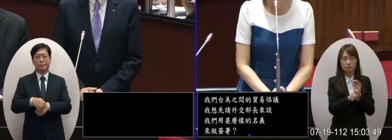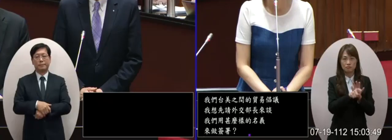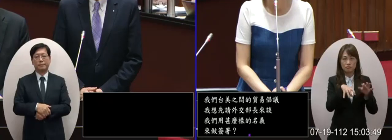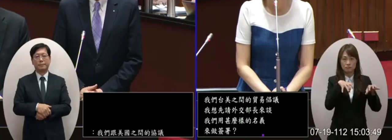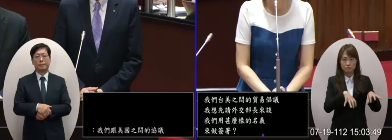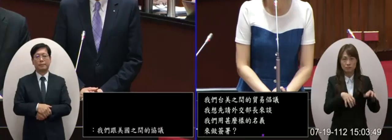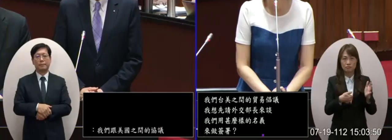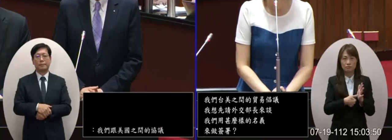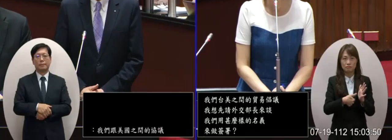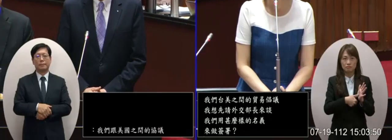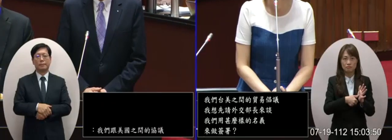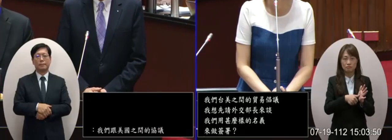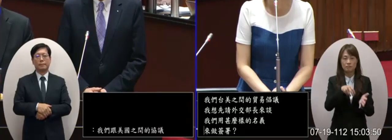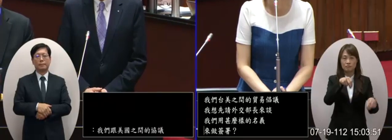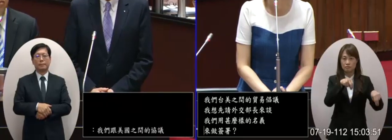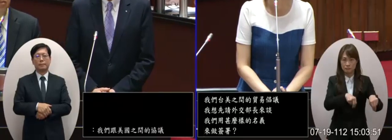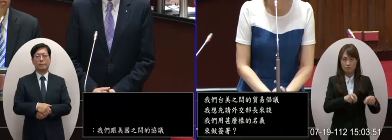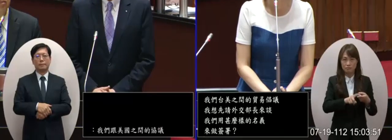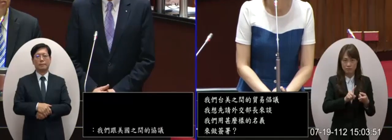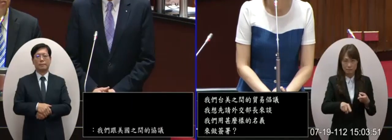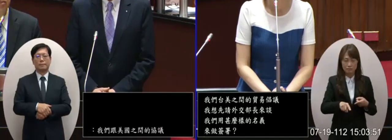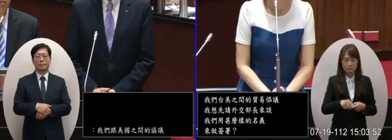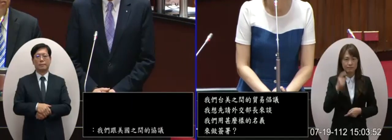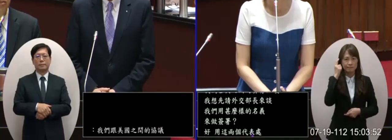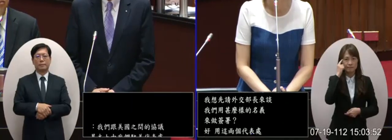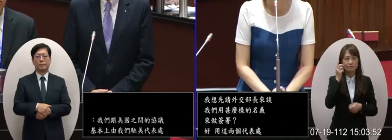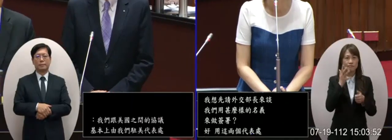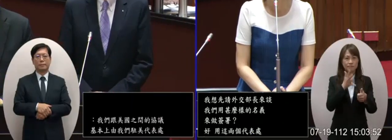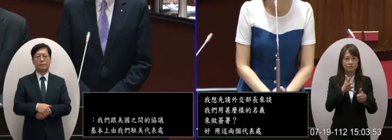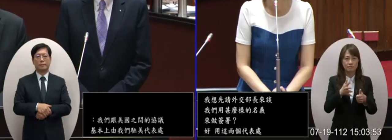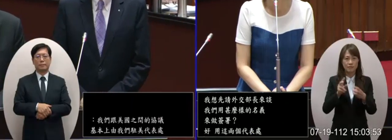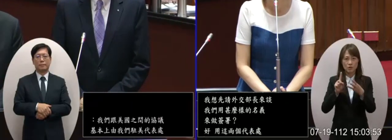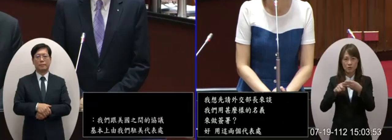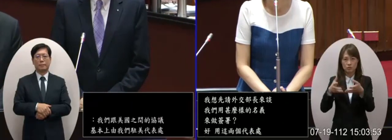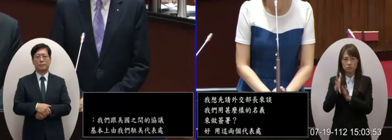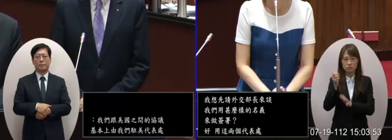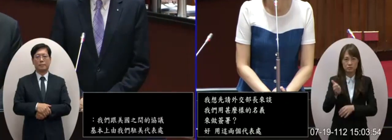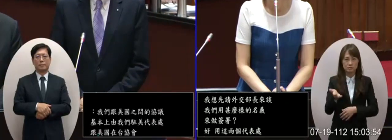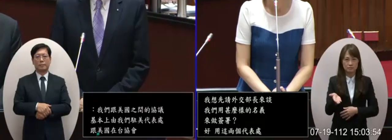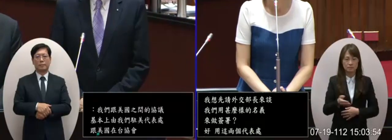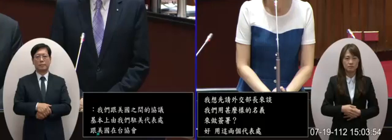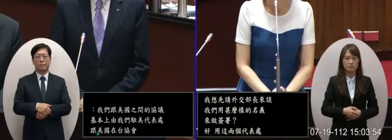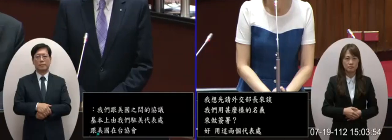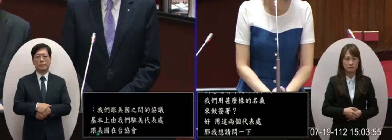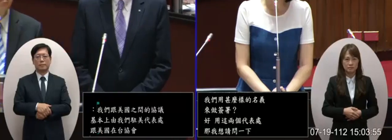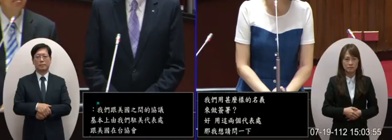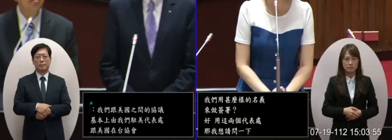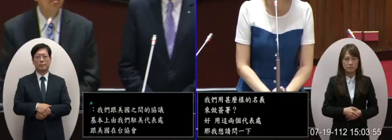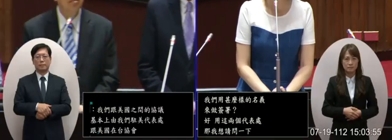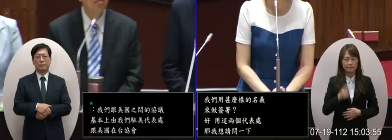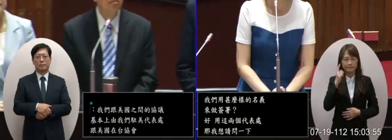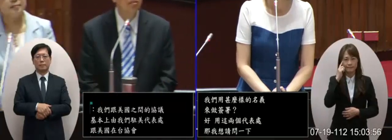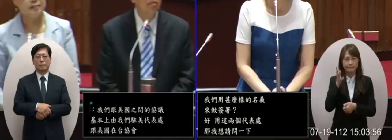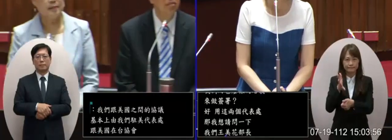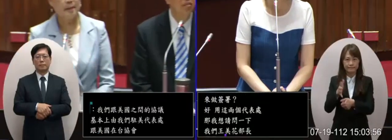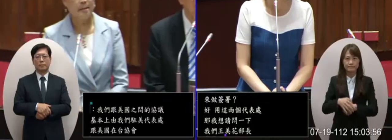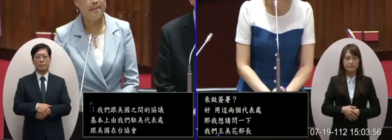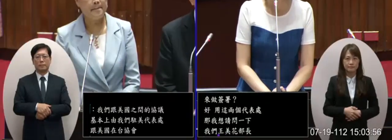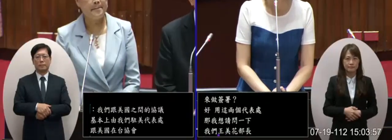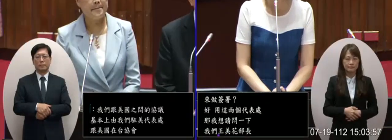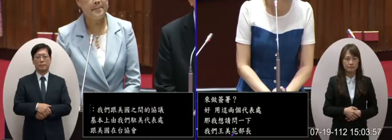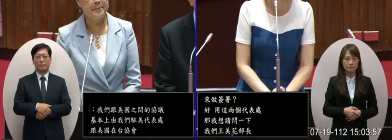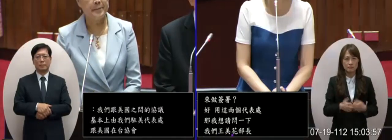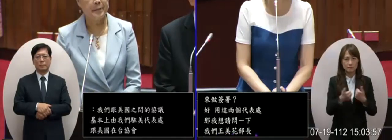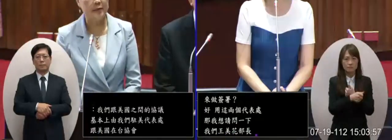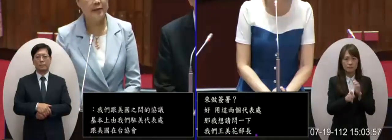那我想请问一下我们王美花部长哈，请问一下，两个